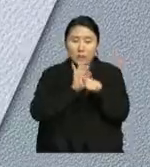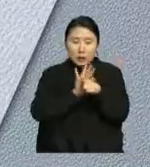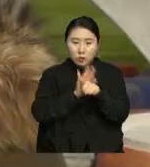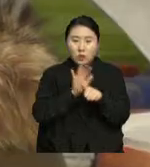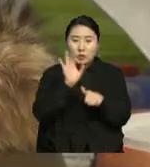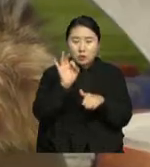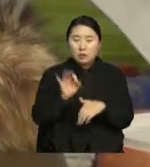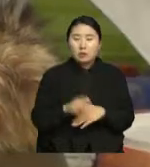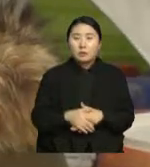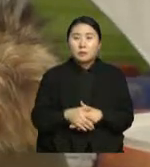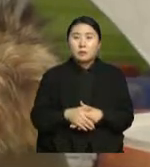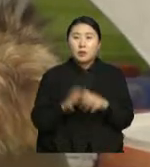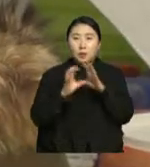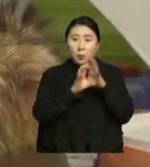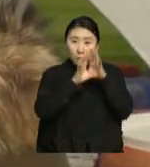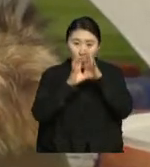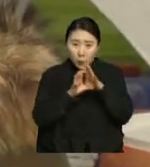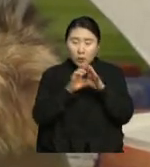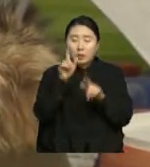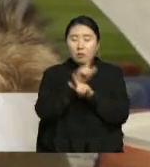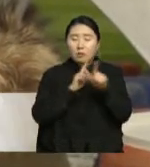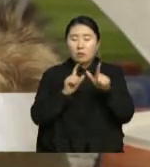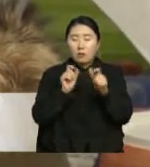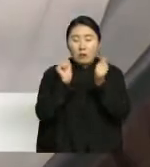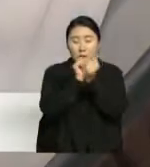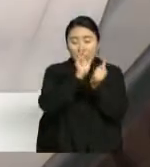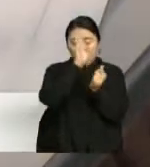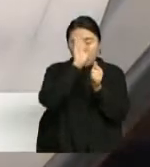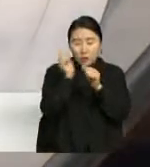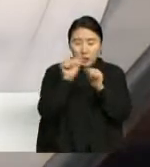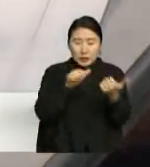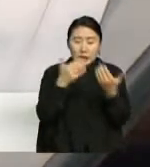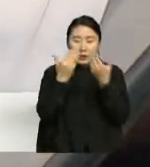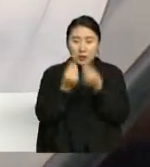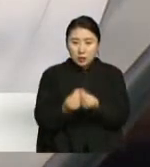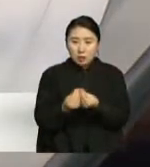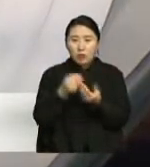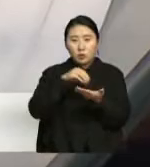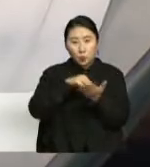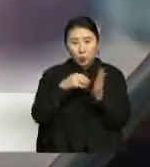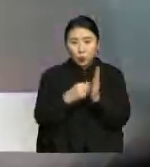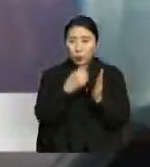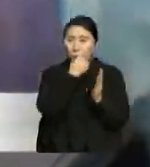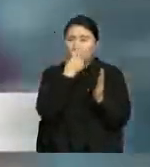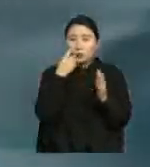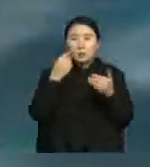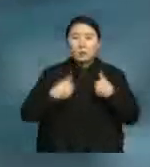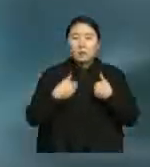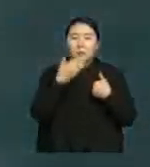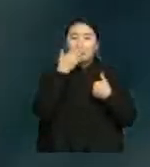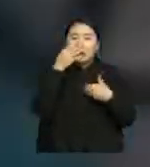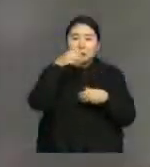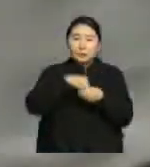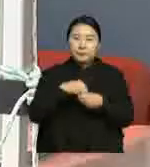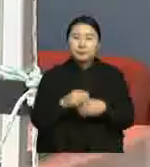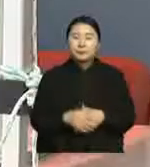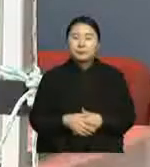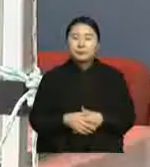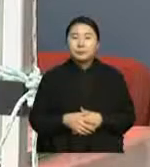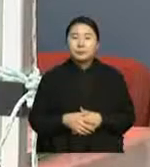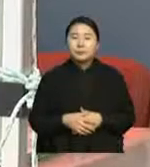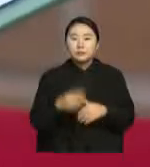입니다 특히 코롤라 이브 등 감염병 등으로 사망한 경우도 일정 금액을 보장받을 수 있도록 포함했습니다